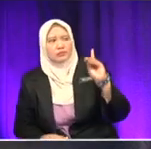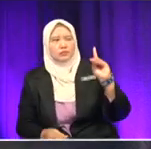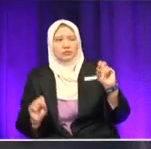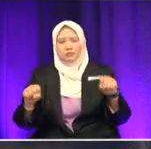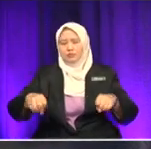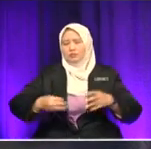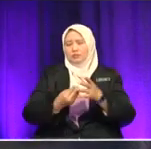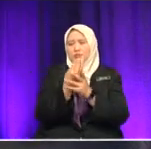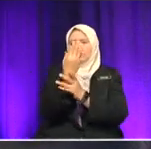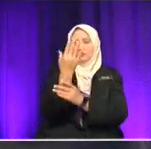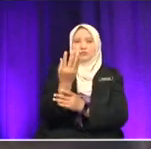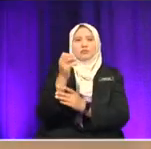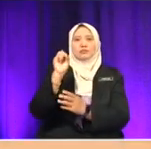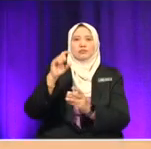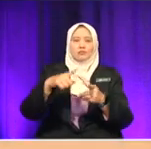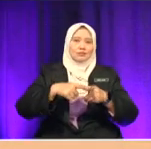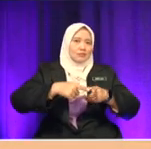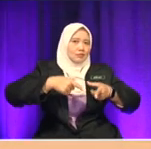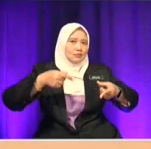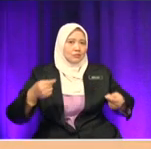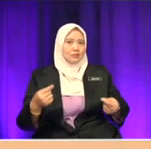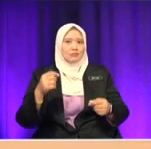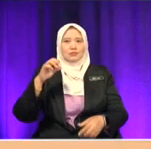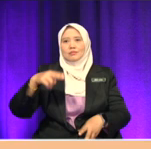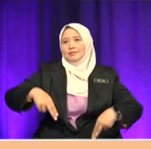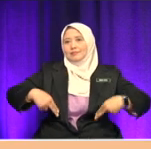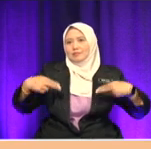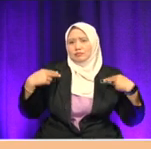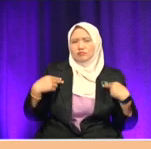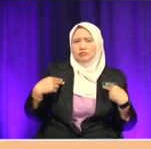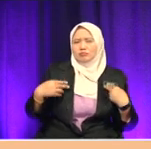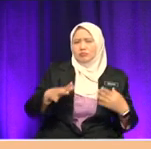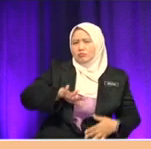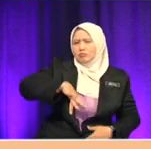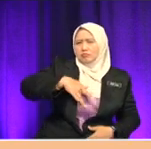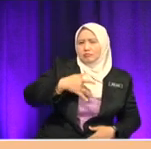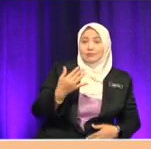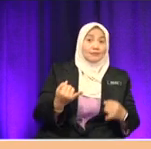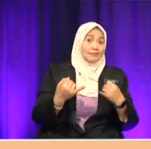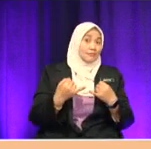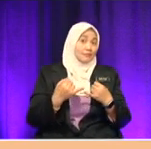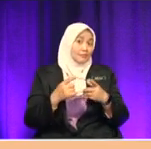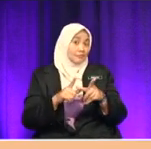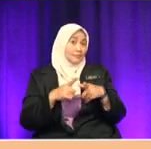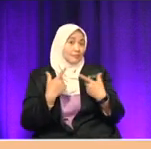gambar mikroorganisma yang mana satu? Satu. Kalau dah siap jawapan, boleh tunjuk dekat skrin.